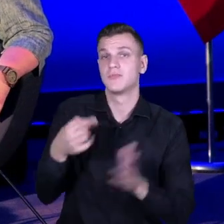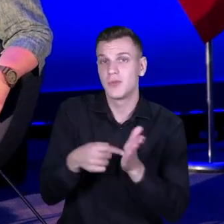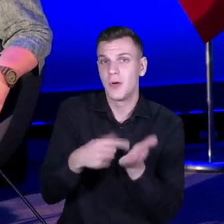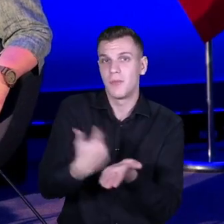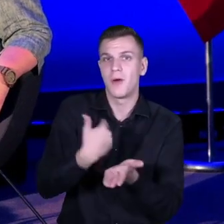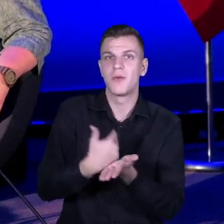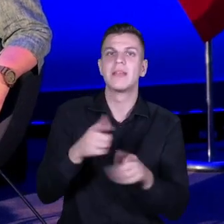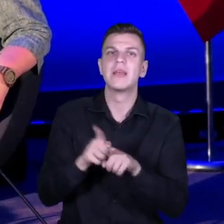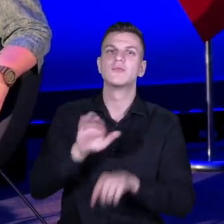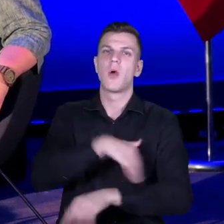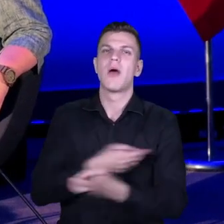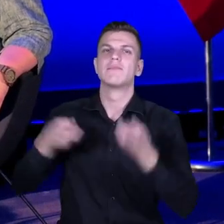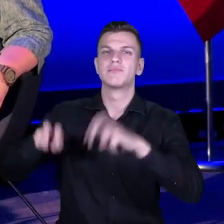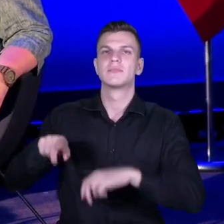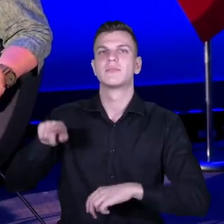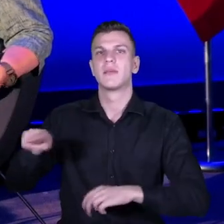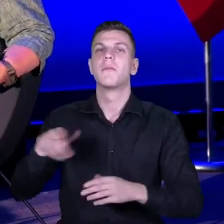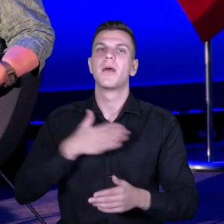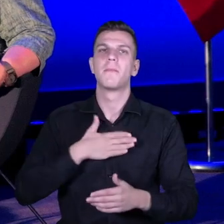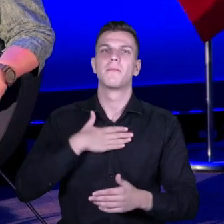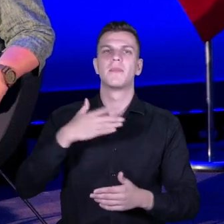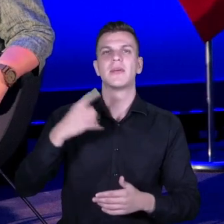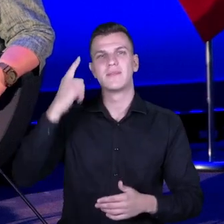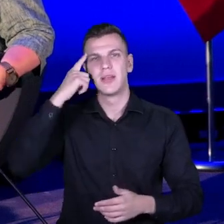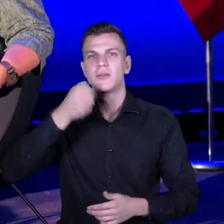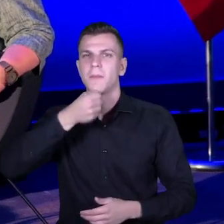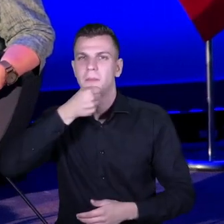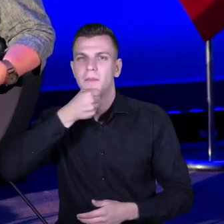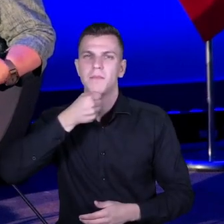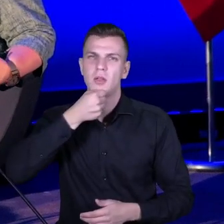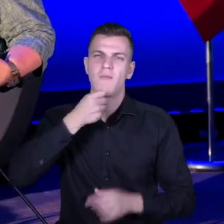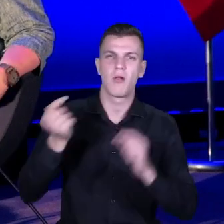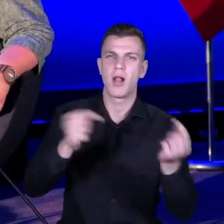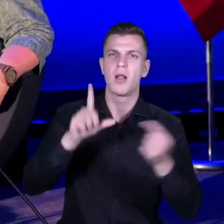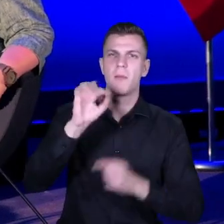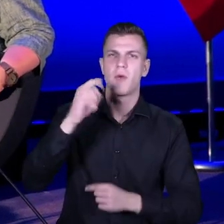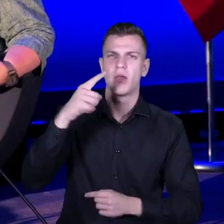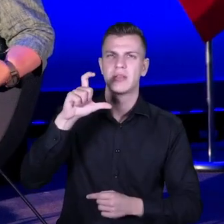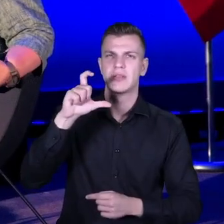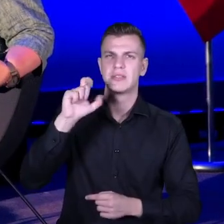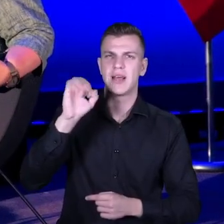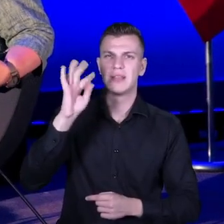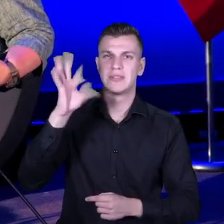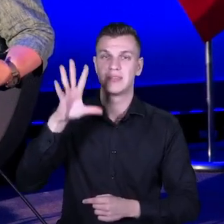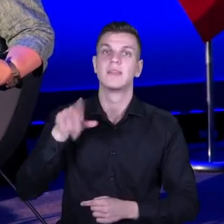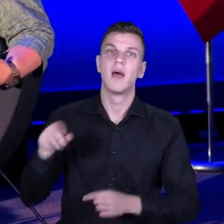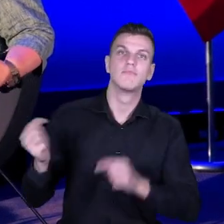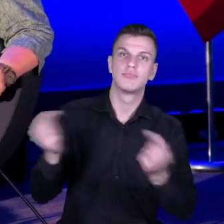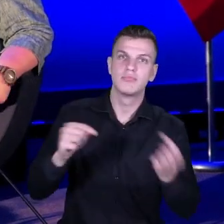również studio nagrań do podcastów, które za chwilę ruszy. Mamy warsztatownię, mamy